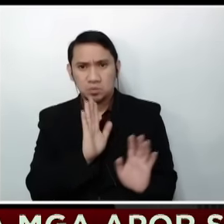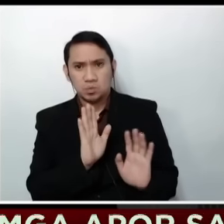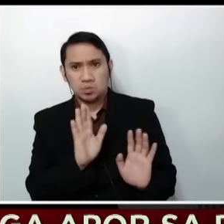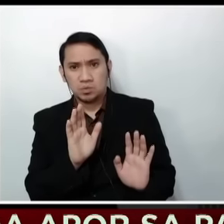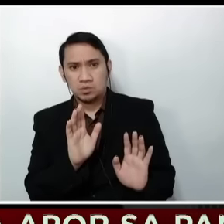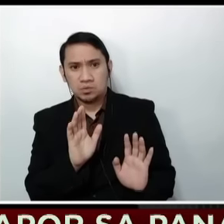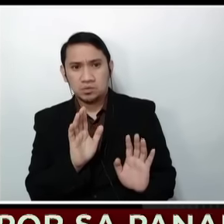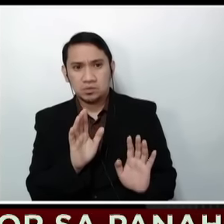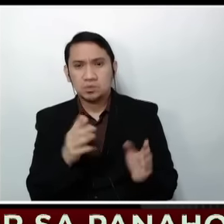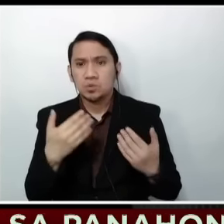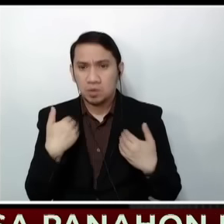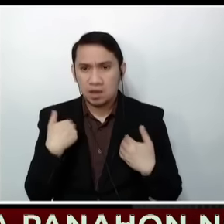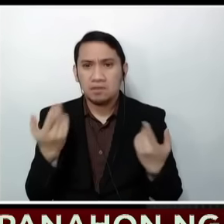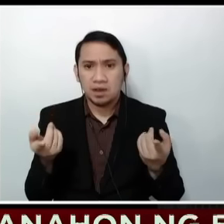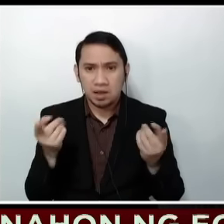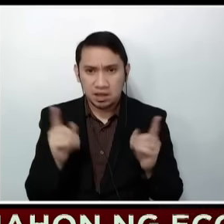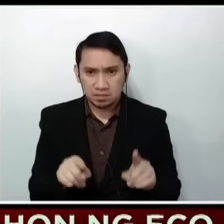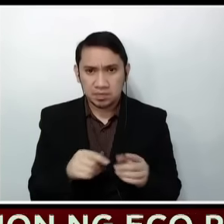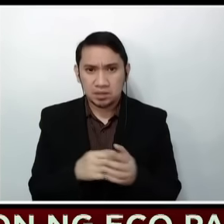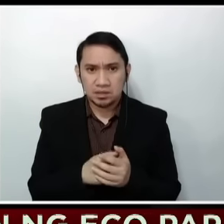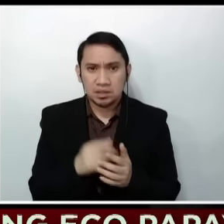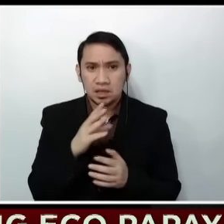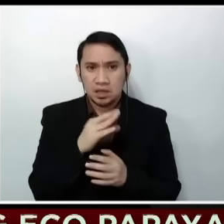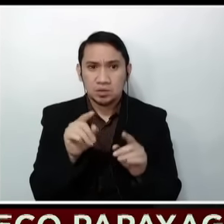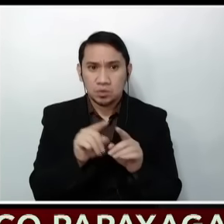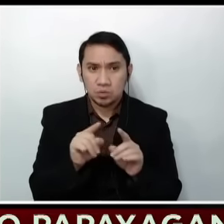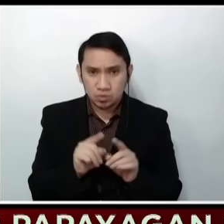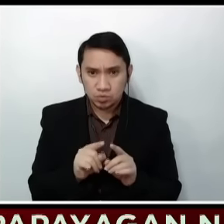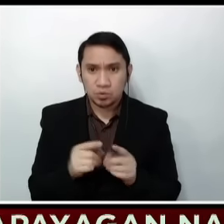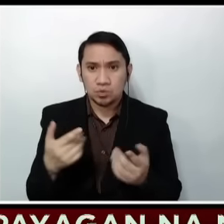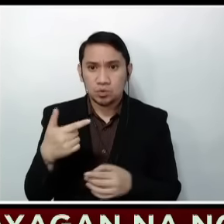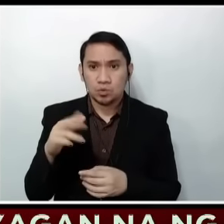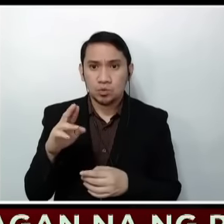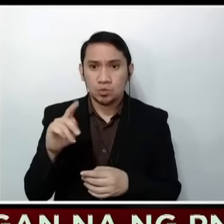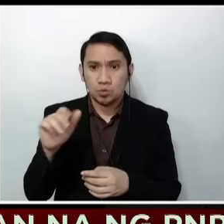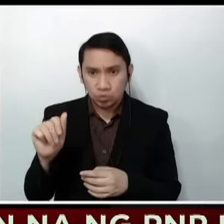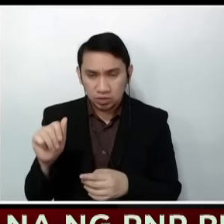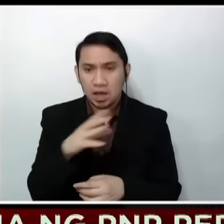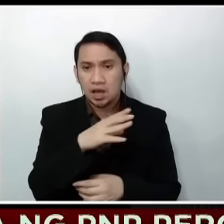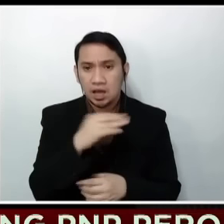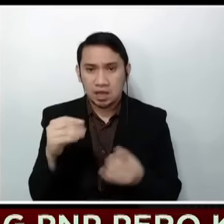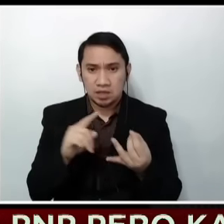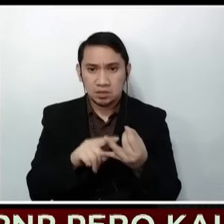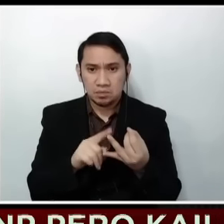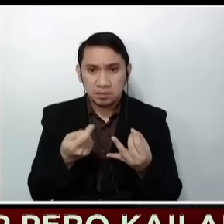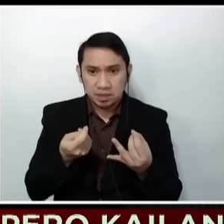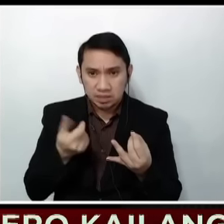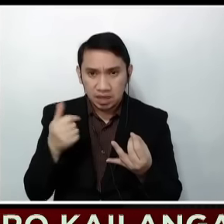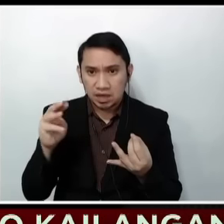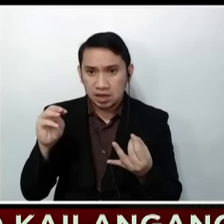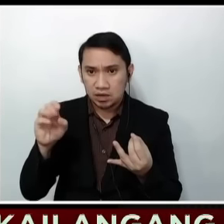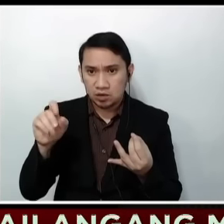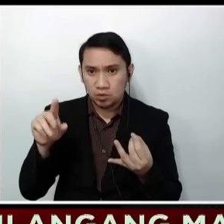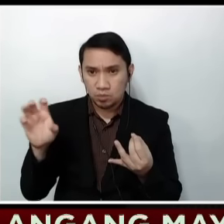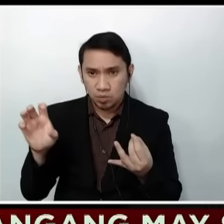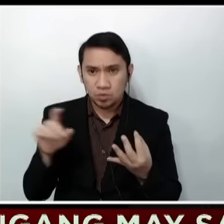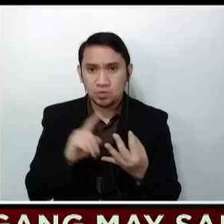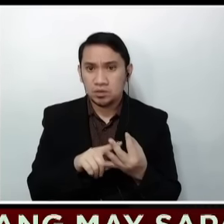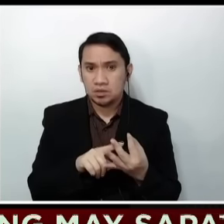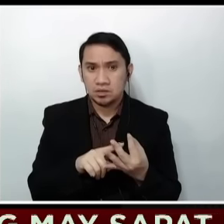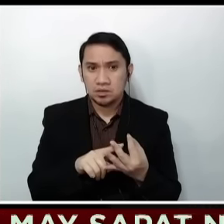ganun pong insidente at saka yung pagturok ng gluta, pagtatanggal ng mole, hindi naman po yung ginagawa